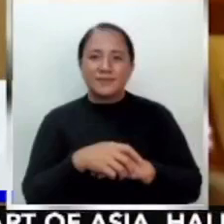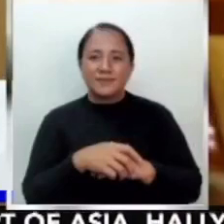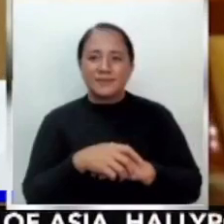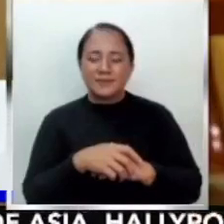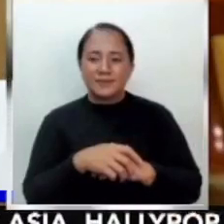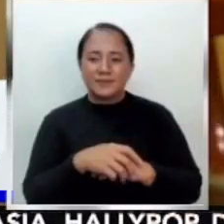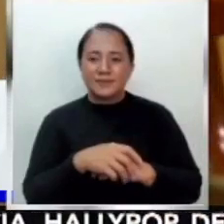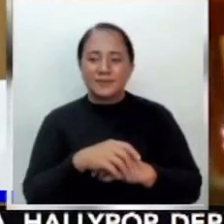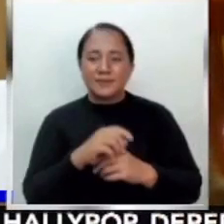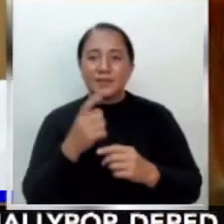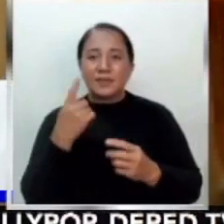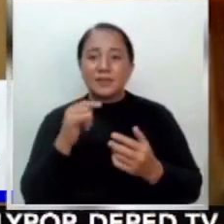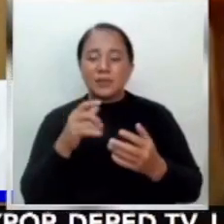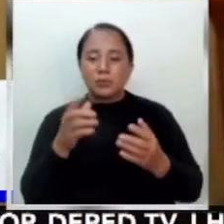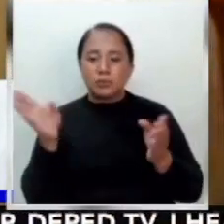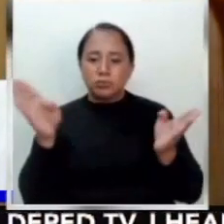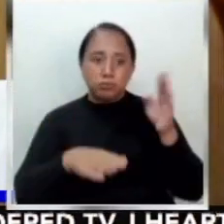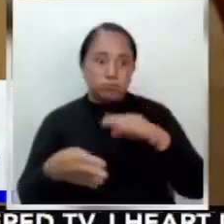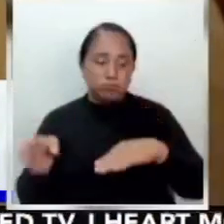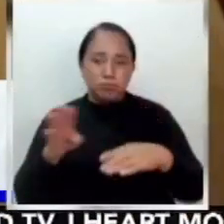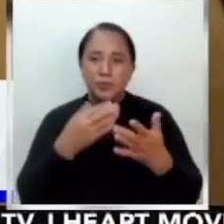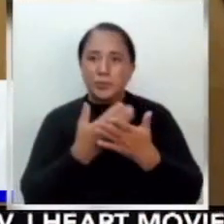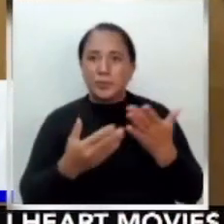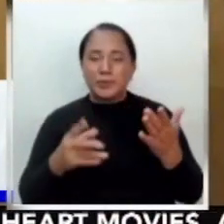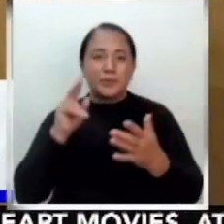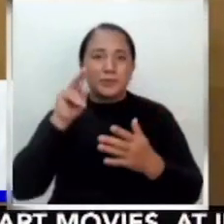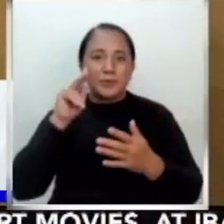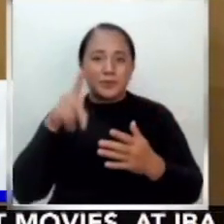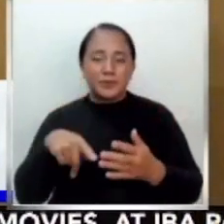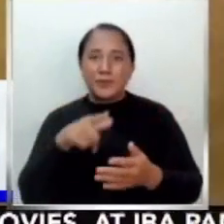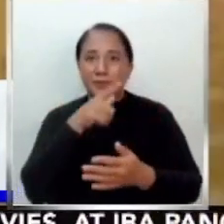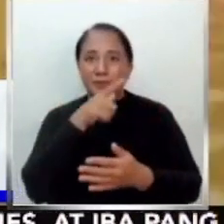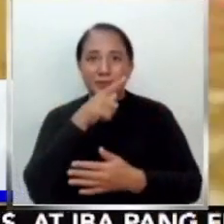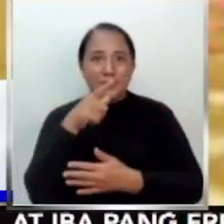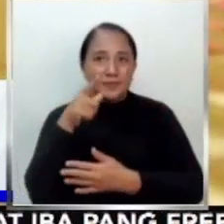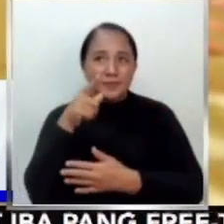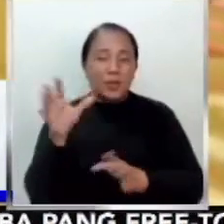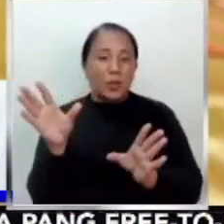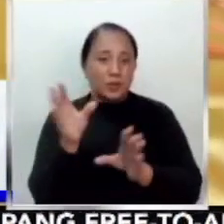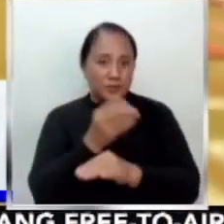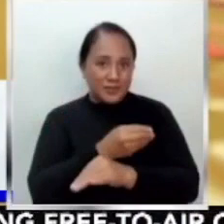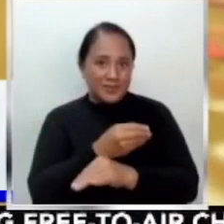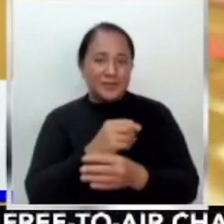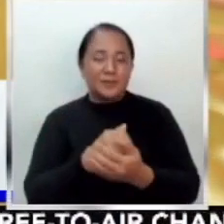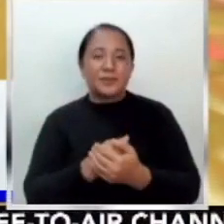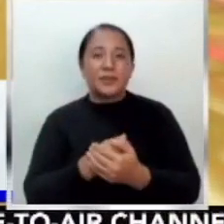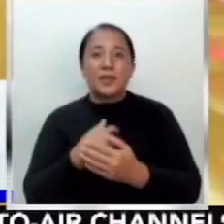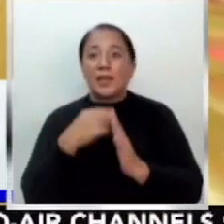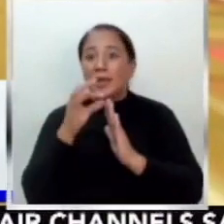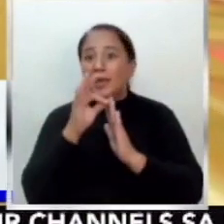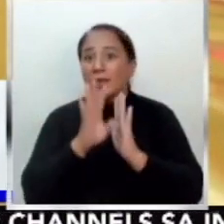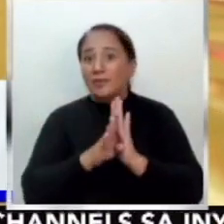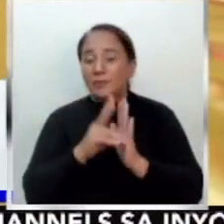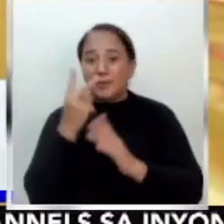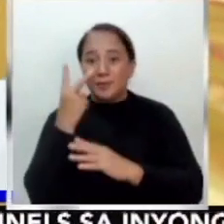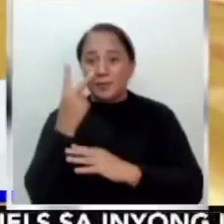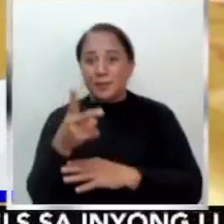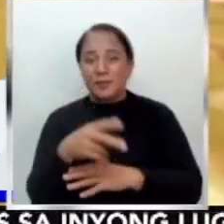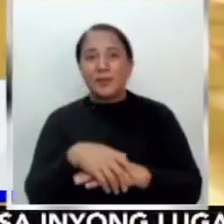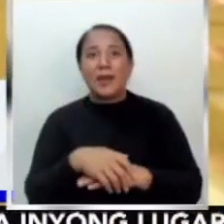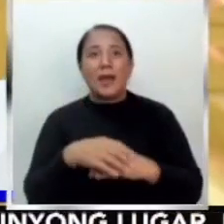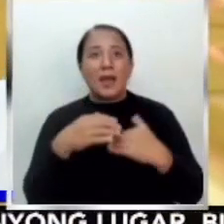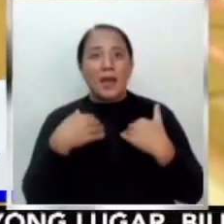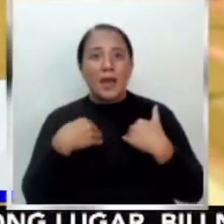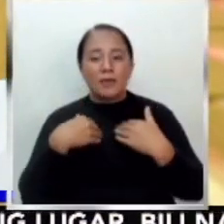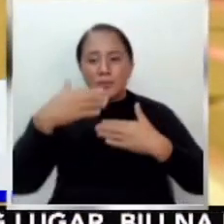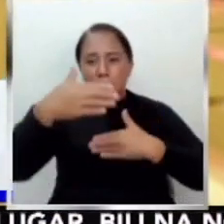Nagsimula na mag-impake ng mga gamit si Vice President Lenny Robredo sa kanyang opisina. Sa kanyang Facebook account, makikita ang mga nakakahon ng mga